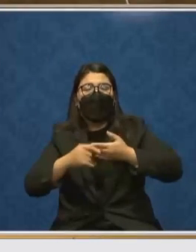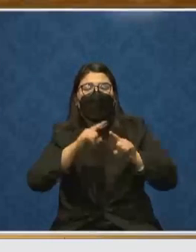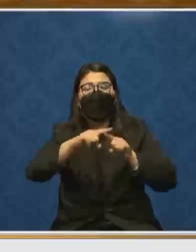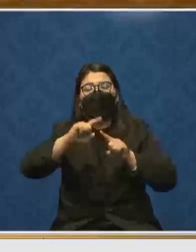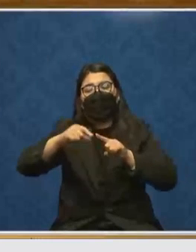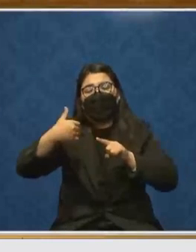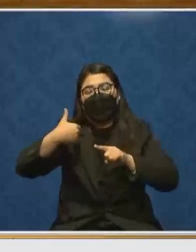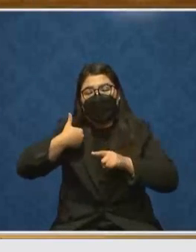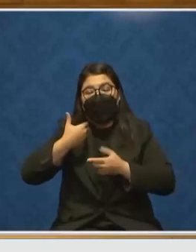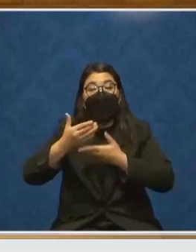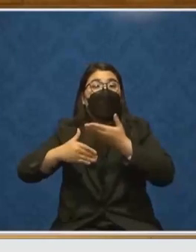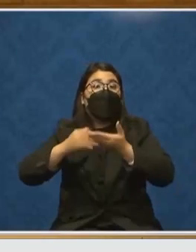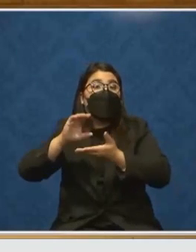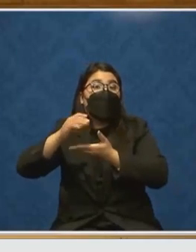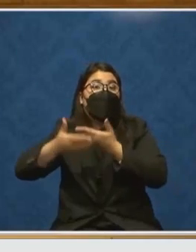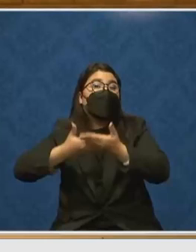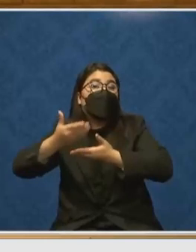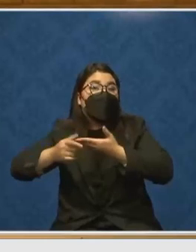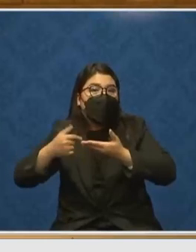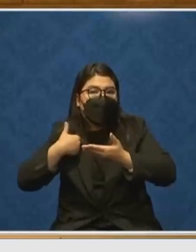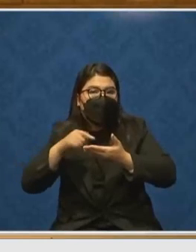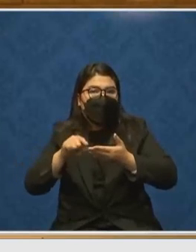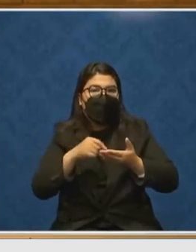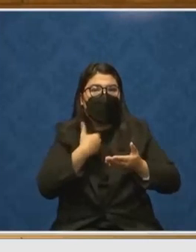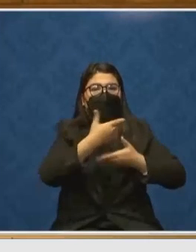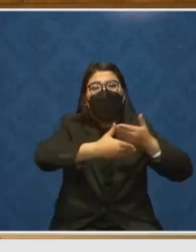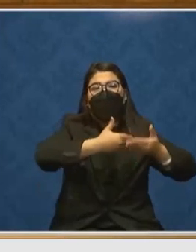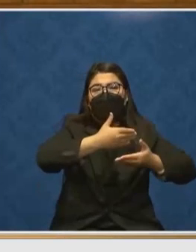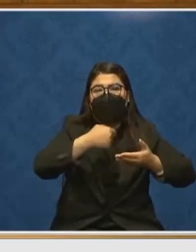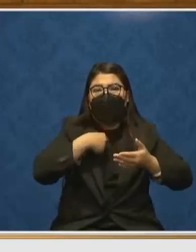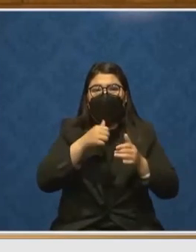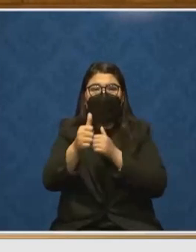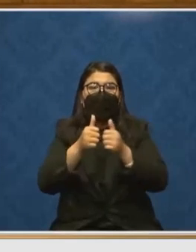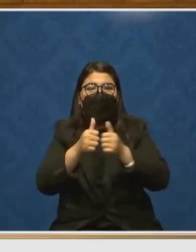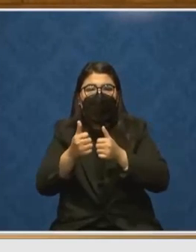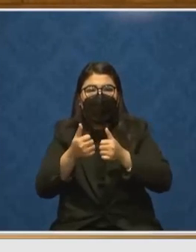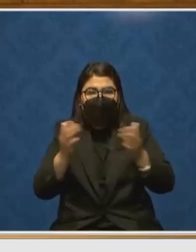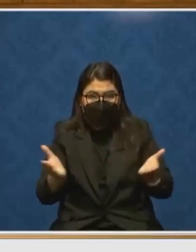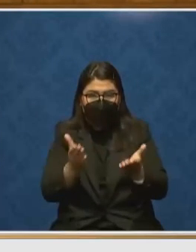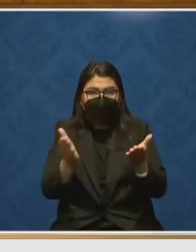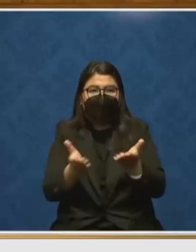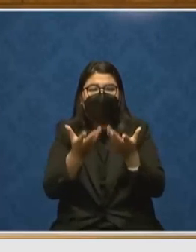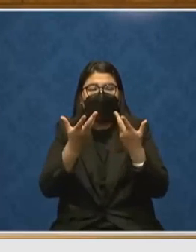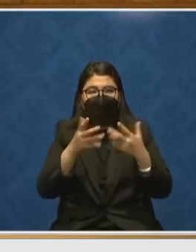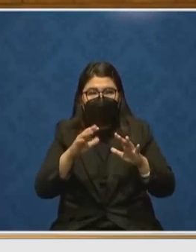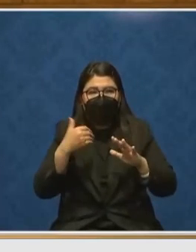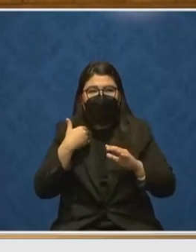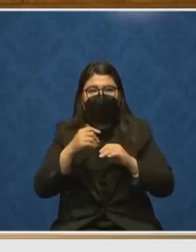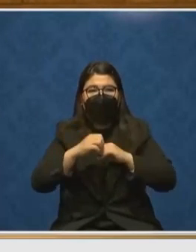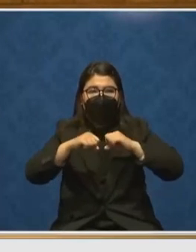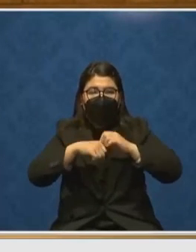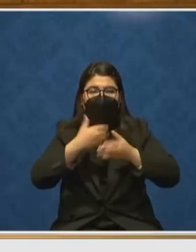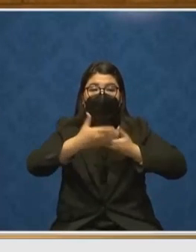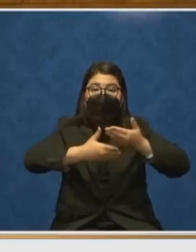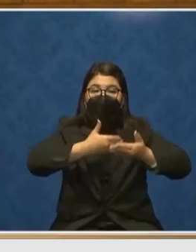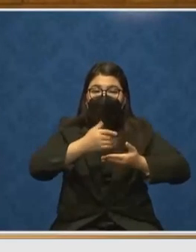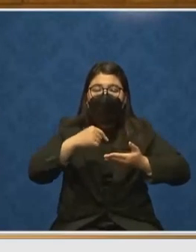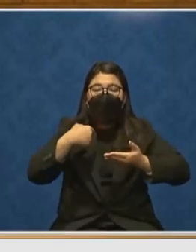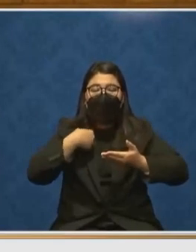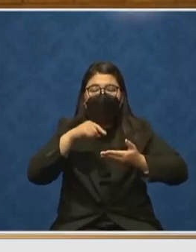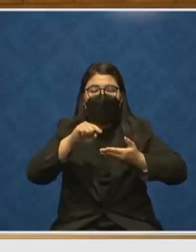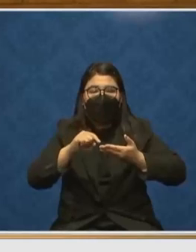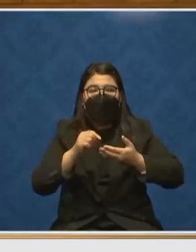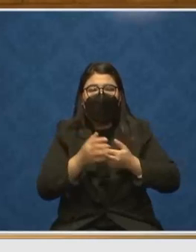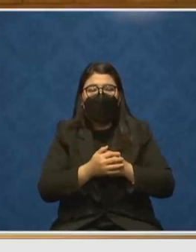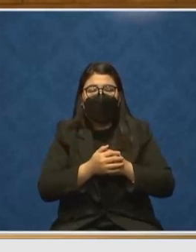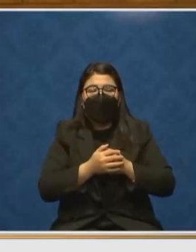การตลาดและขีดความสามารถในการแข่งขันทางการค้าระหว่างประเทศรวมทั้งขยายโอกาสทางการค้าและการลงทุนในเวทีโลกคว